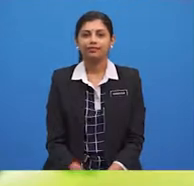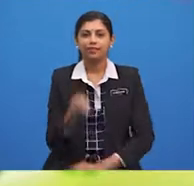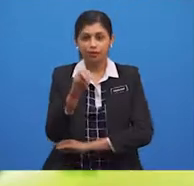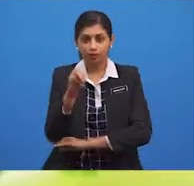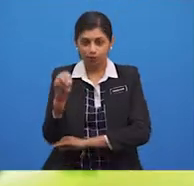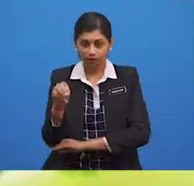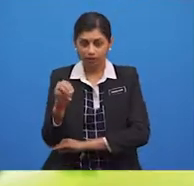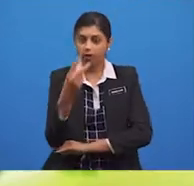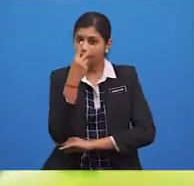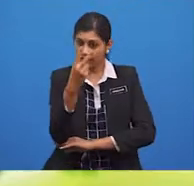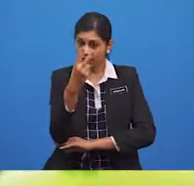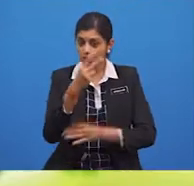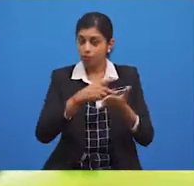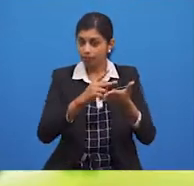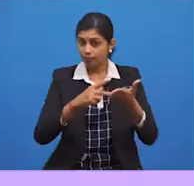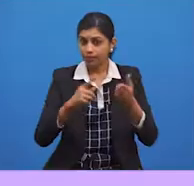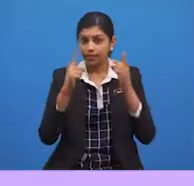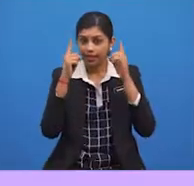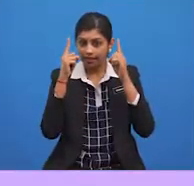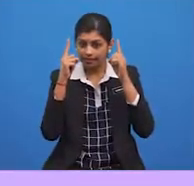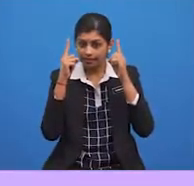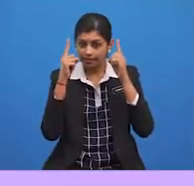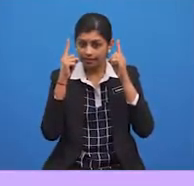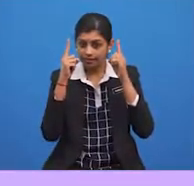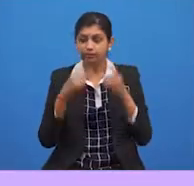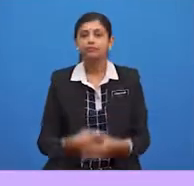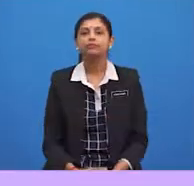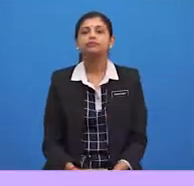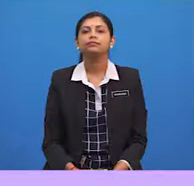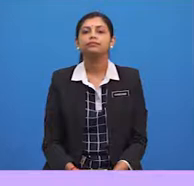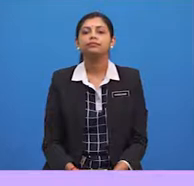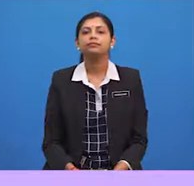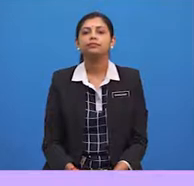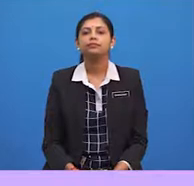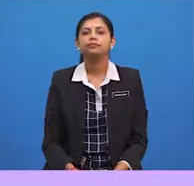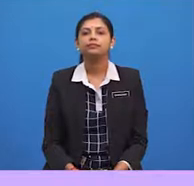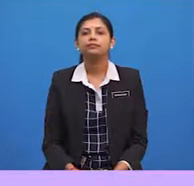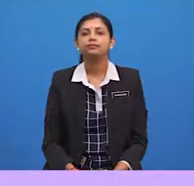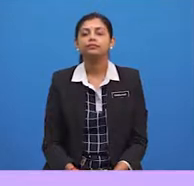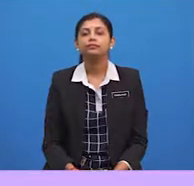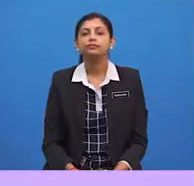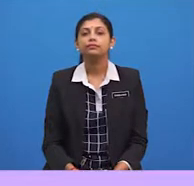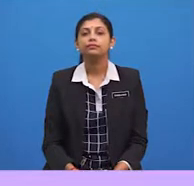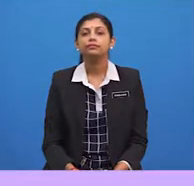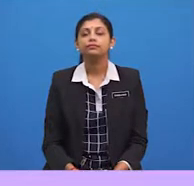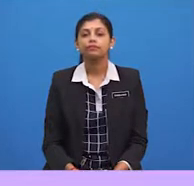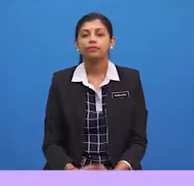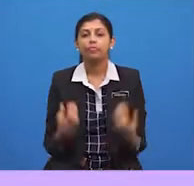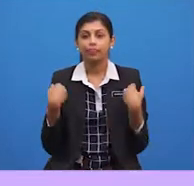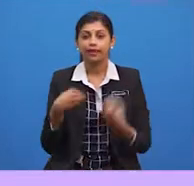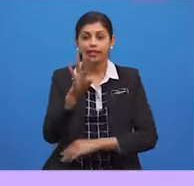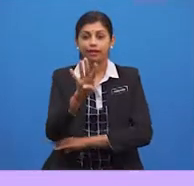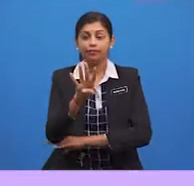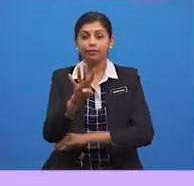Murid-murid, perhatikan peta ini. Benua Asia boleh dibahagikan kepada